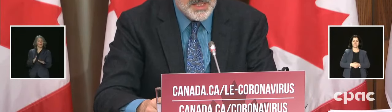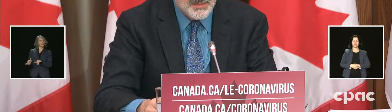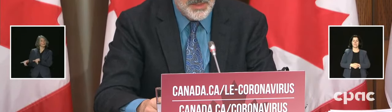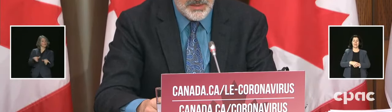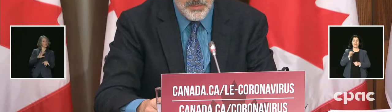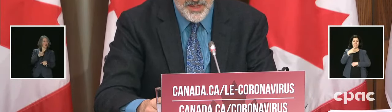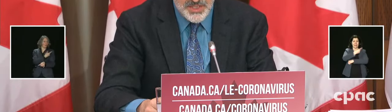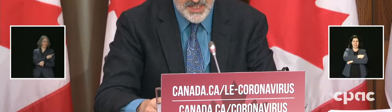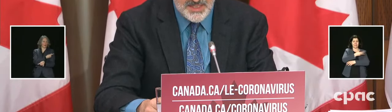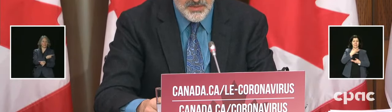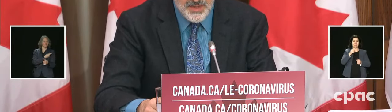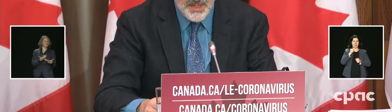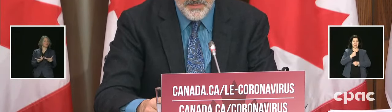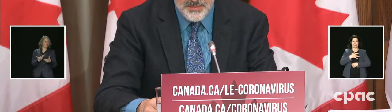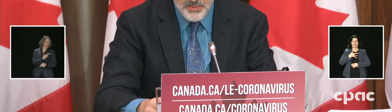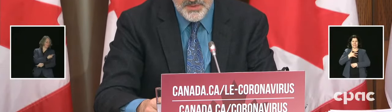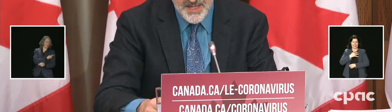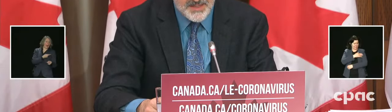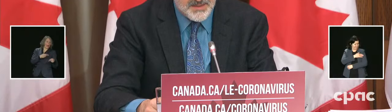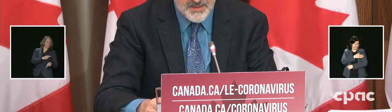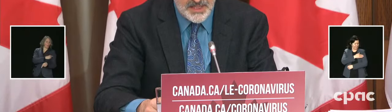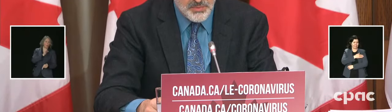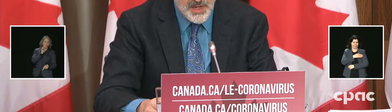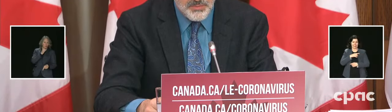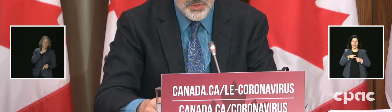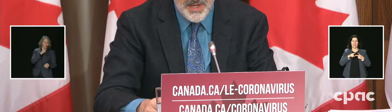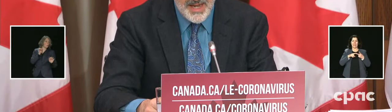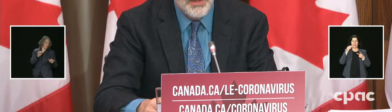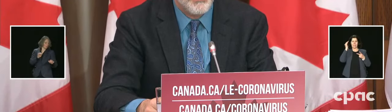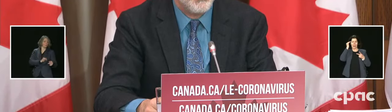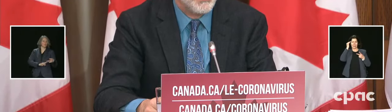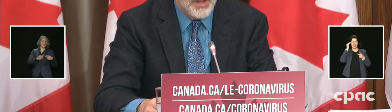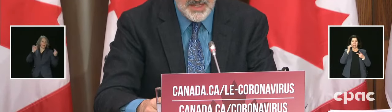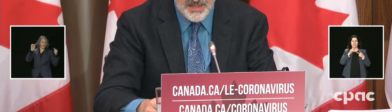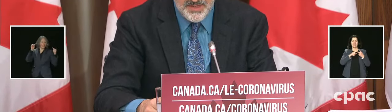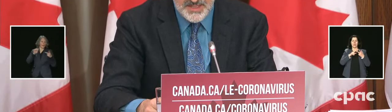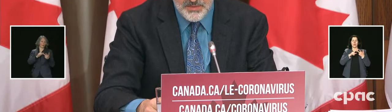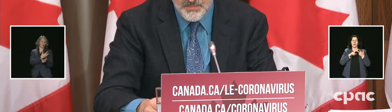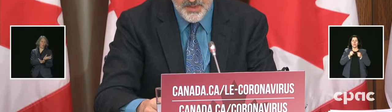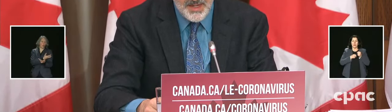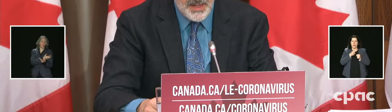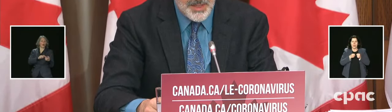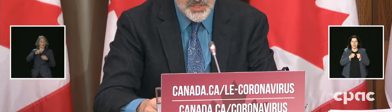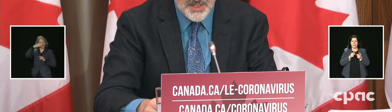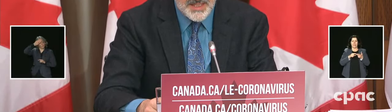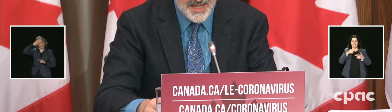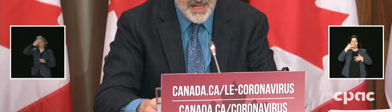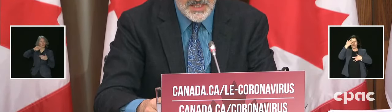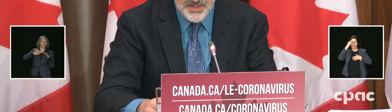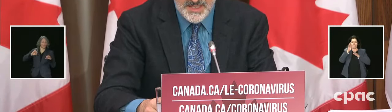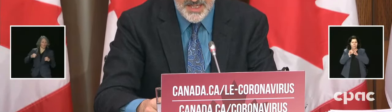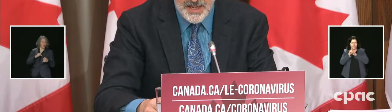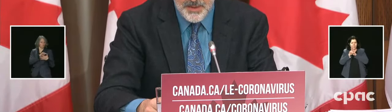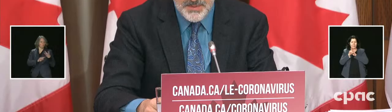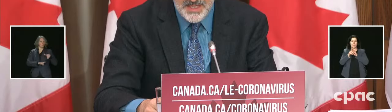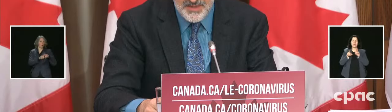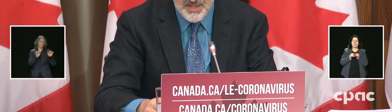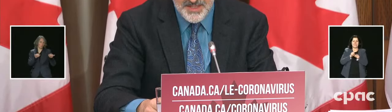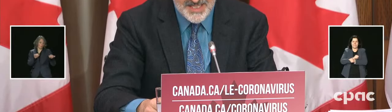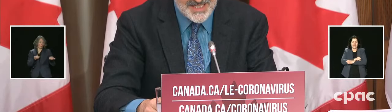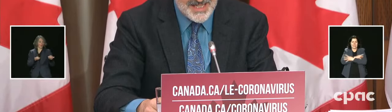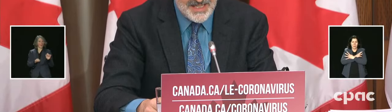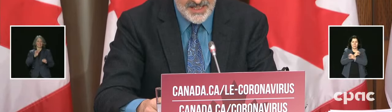une sensibilité au point d'injection, des maux de tête, des douleurs musculaires, de la fièvre et des frissons. La majorité des réactions indésirables